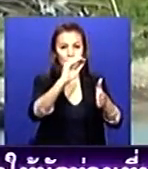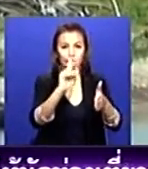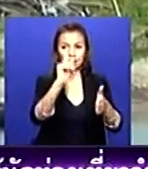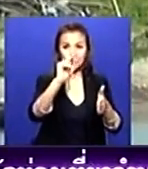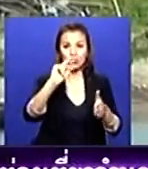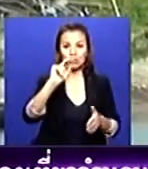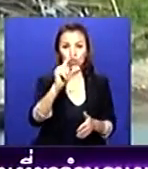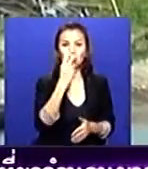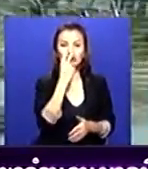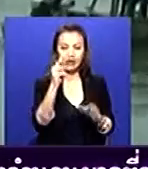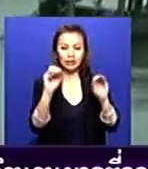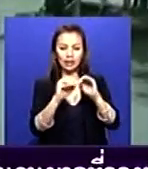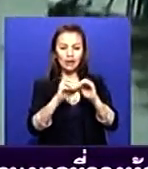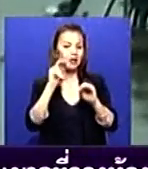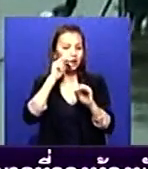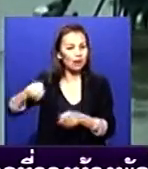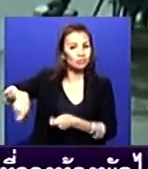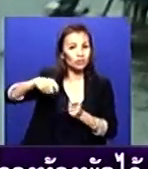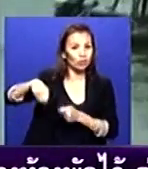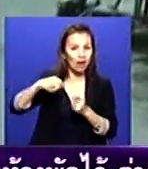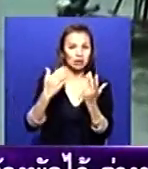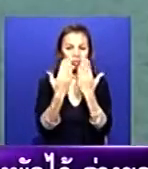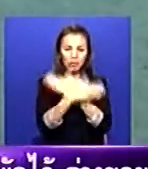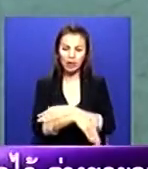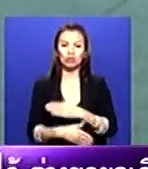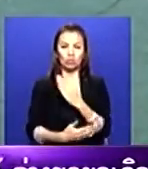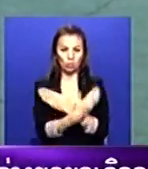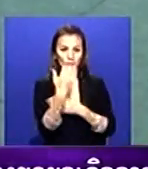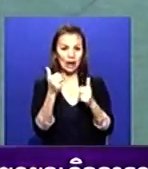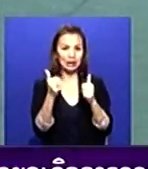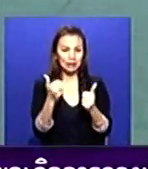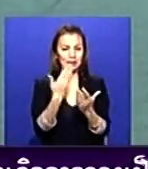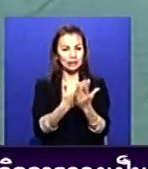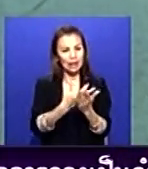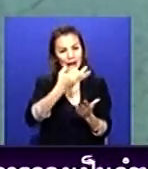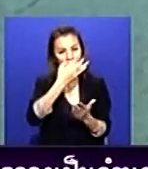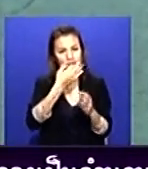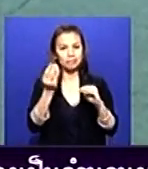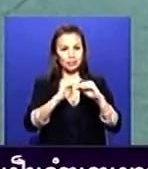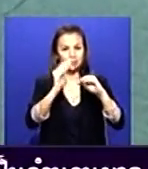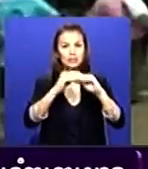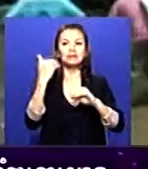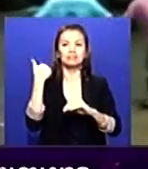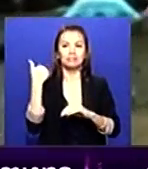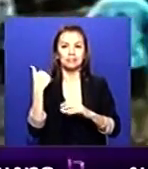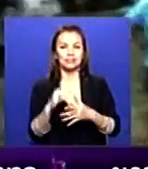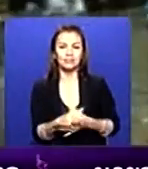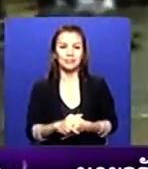กาลสงกรานต์ซึ่งถือเป็นการพลิกวิกฤตให้เป็นโอกาสสร้างรายได้ให้กับชาวบ้านในช่วงที่ประสบปัญหาภัยแล้